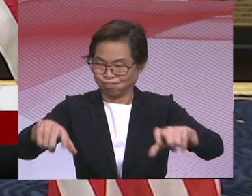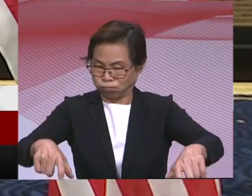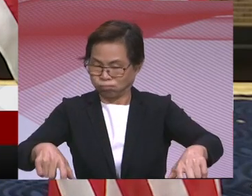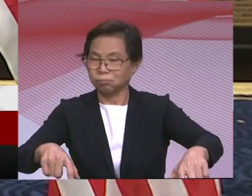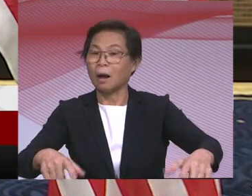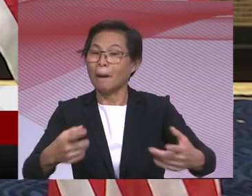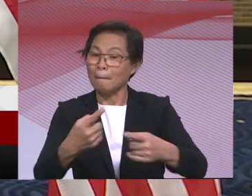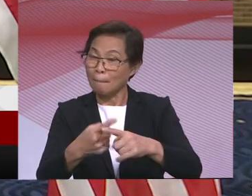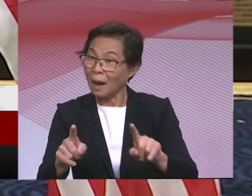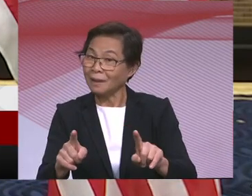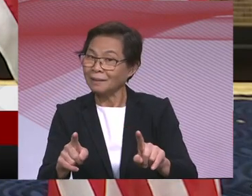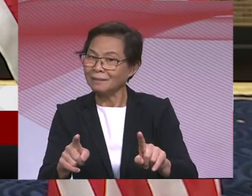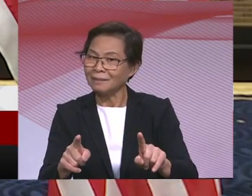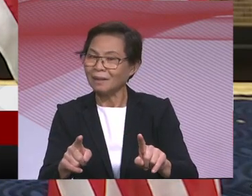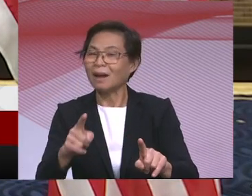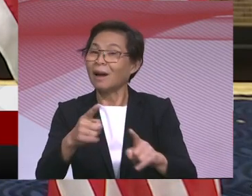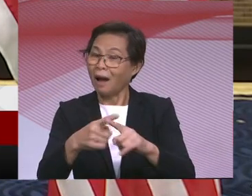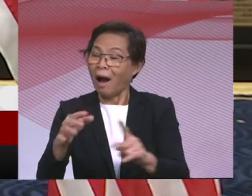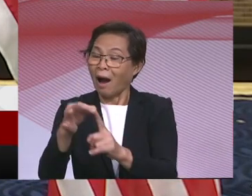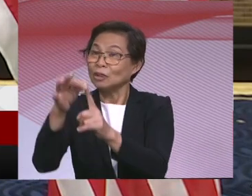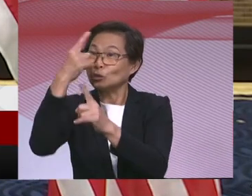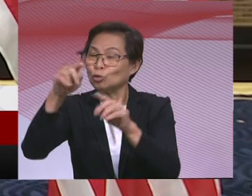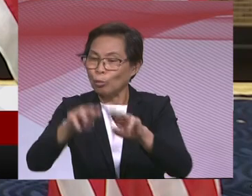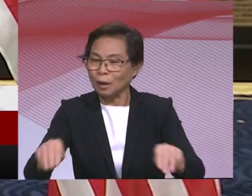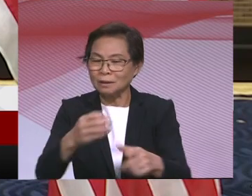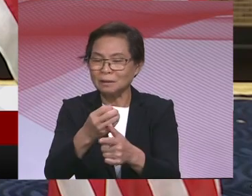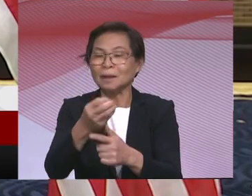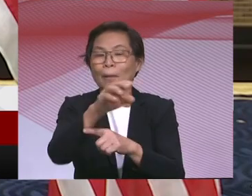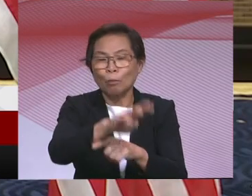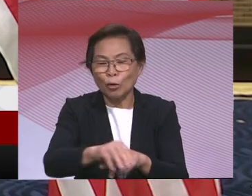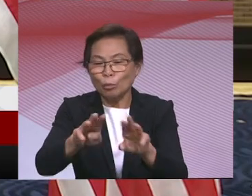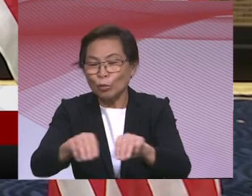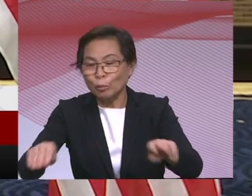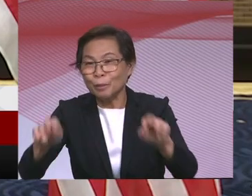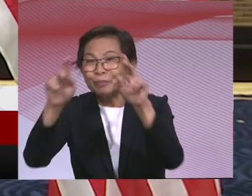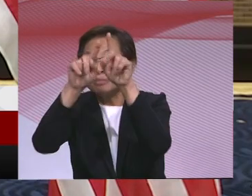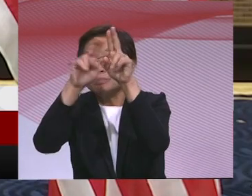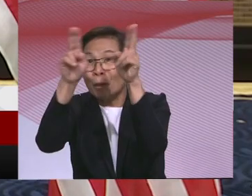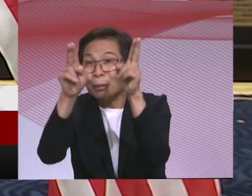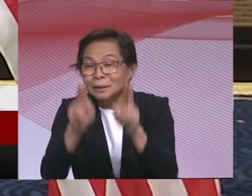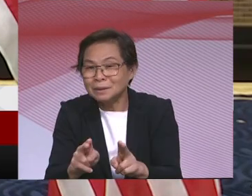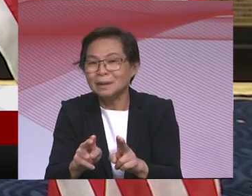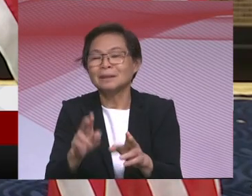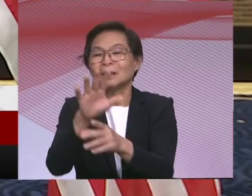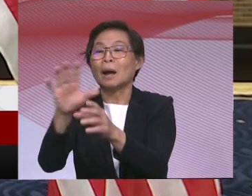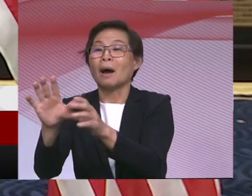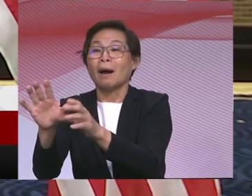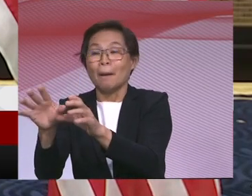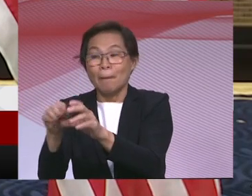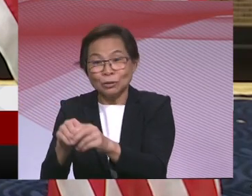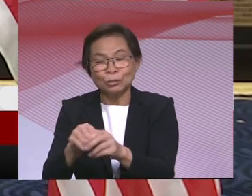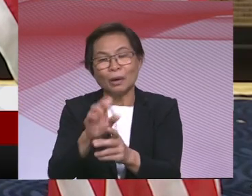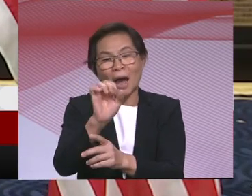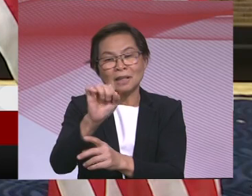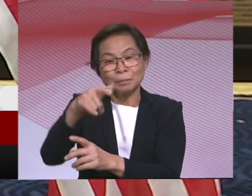pengecualian diberikan pada pelajar dan calon pesan utama termasuk peperiksaan SPM untuk